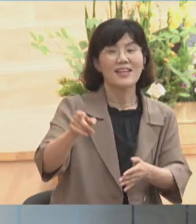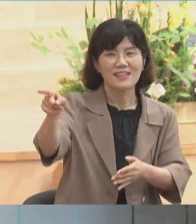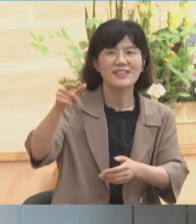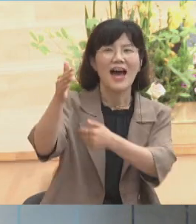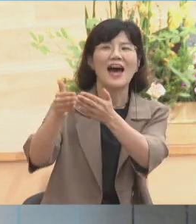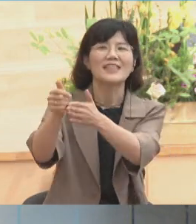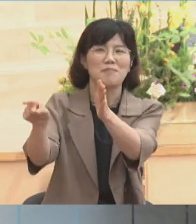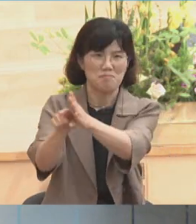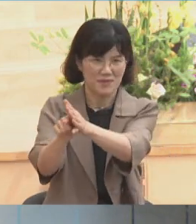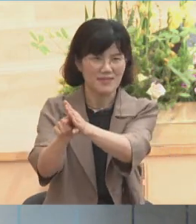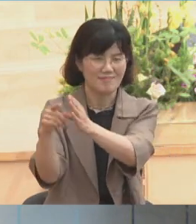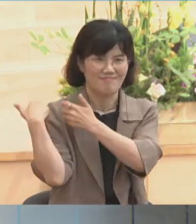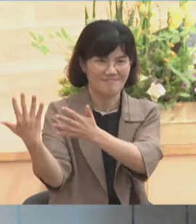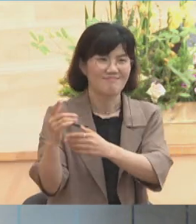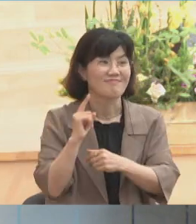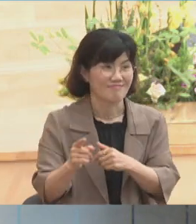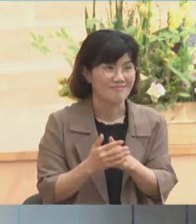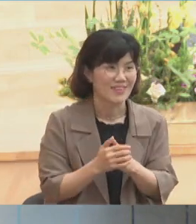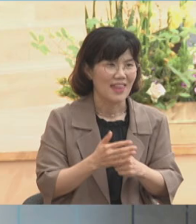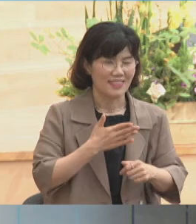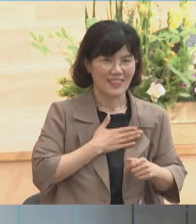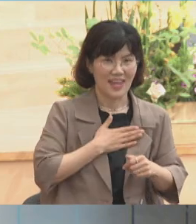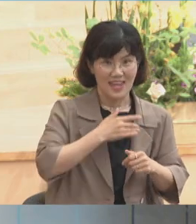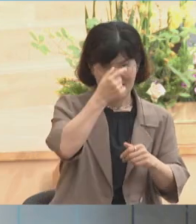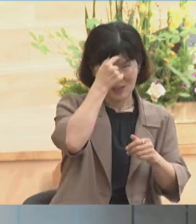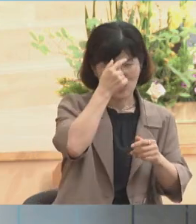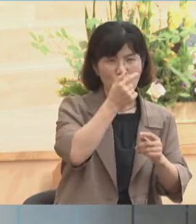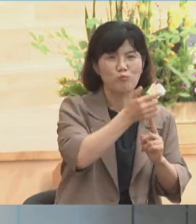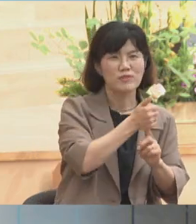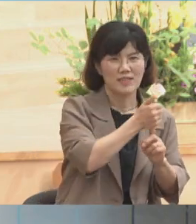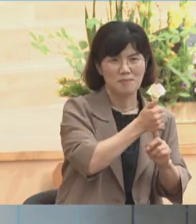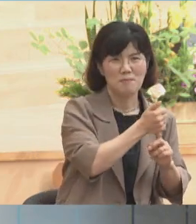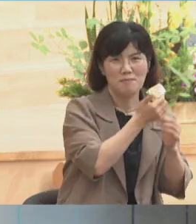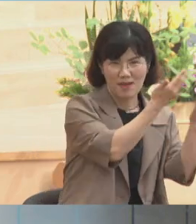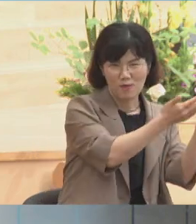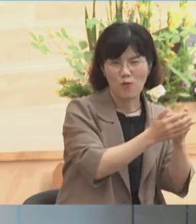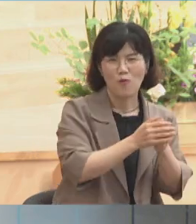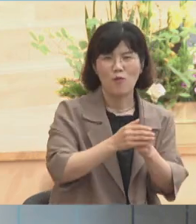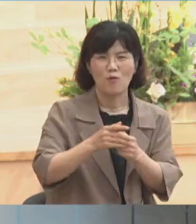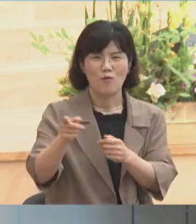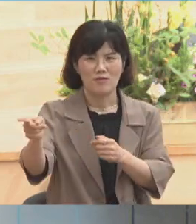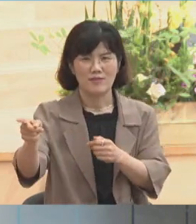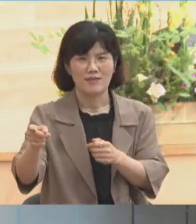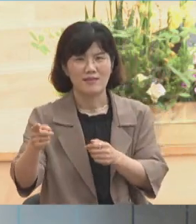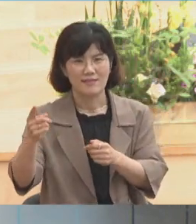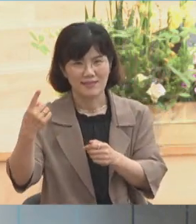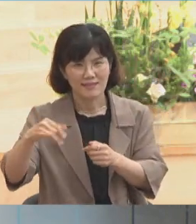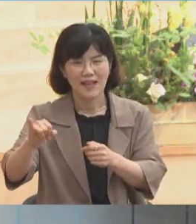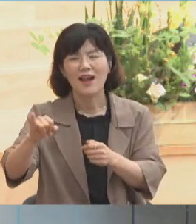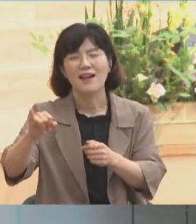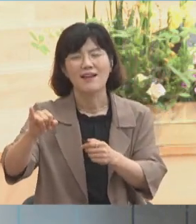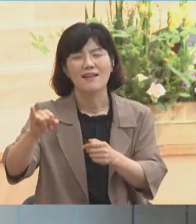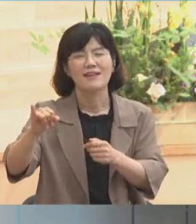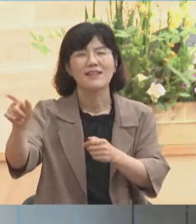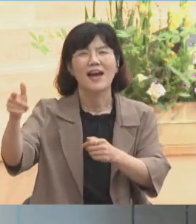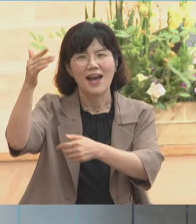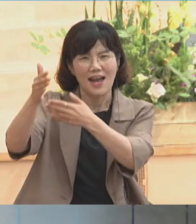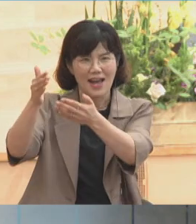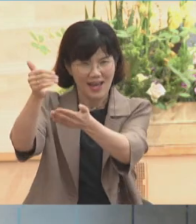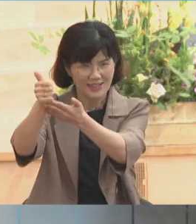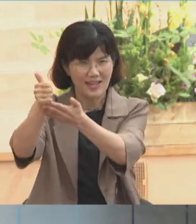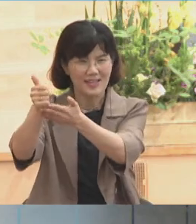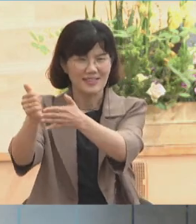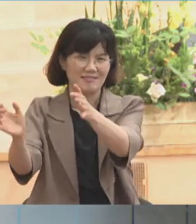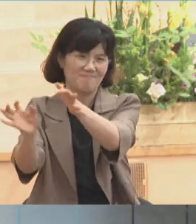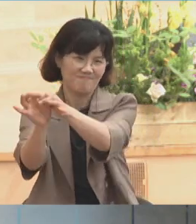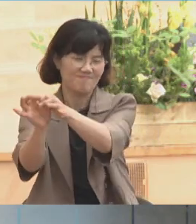하나님 믿잖아. 내 기도는 부처님께 하고 너의 기도는 현주가 믿는 하나님에게 우리 현주 잘